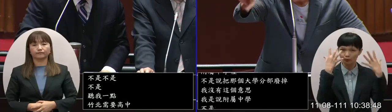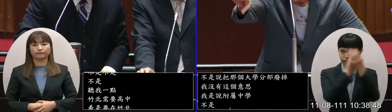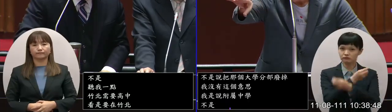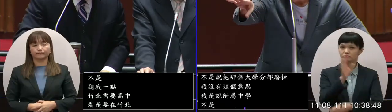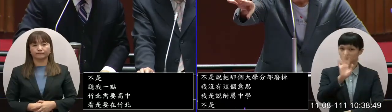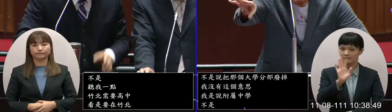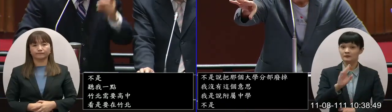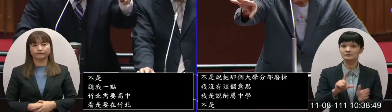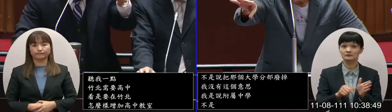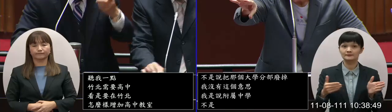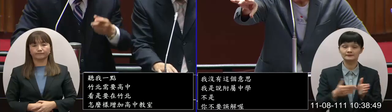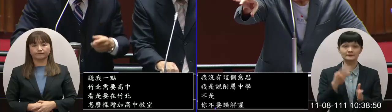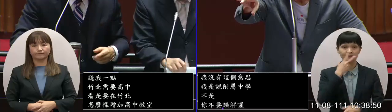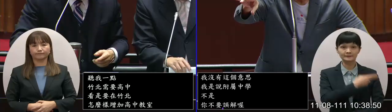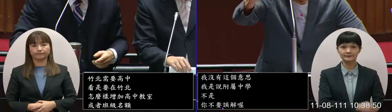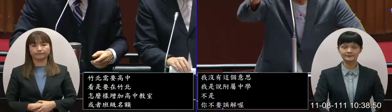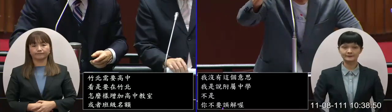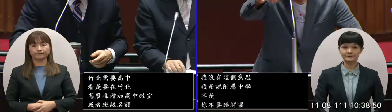要。